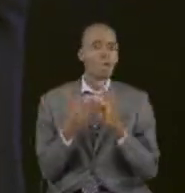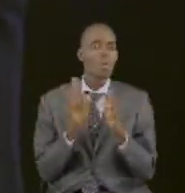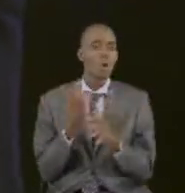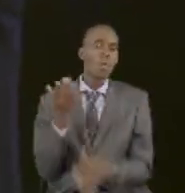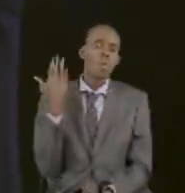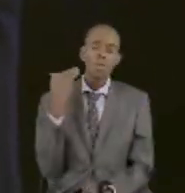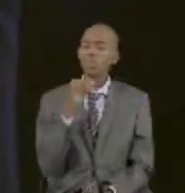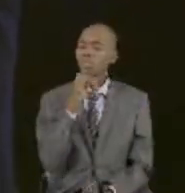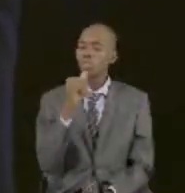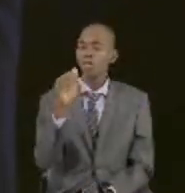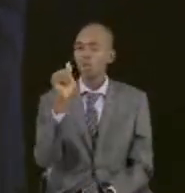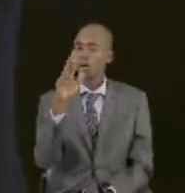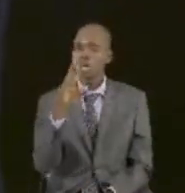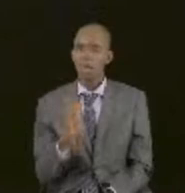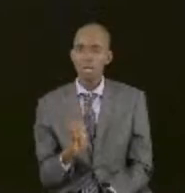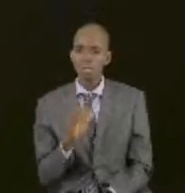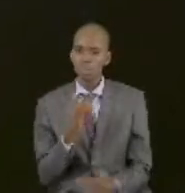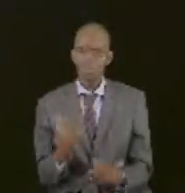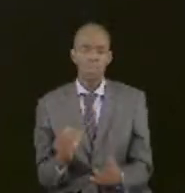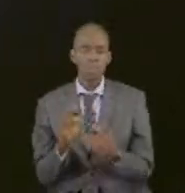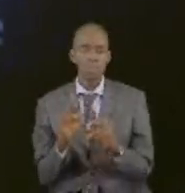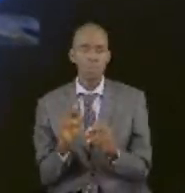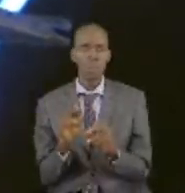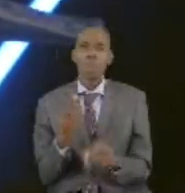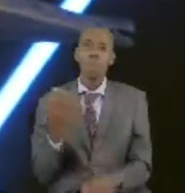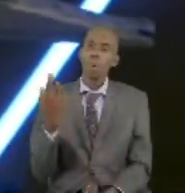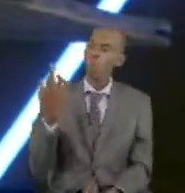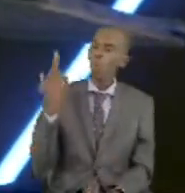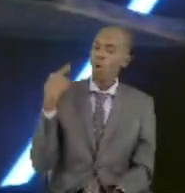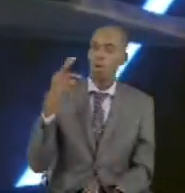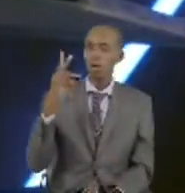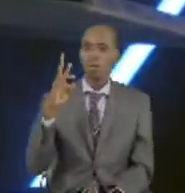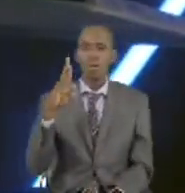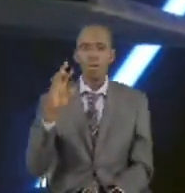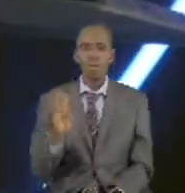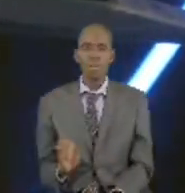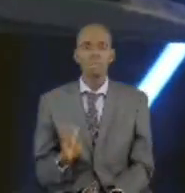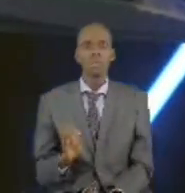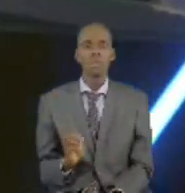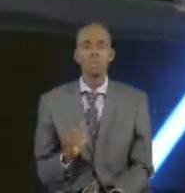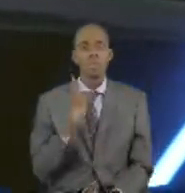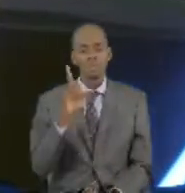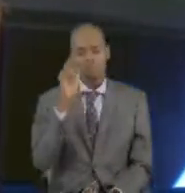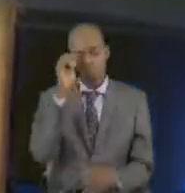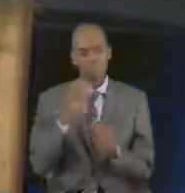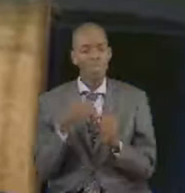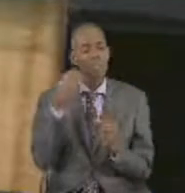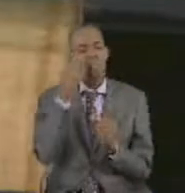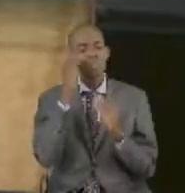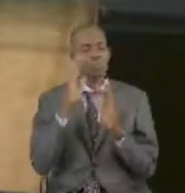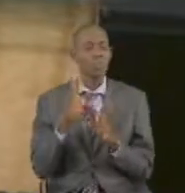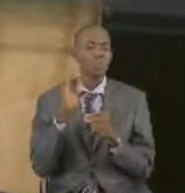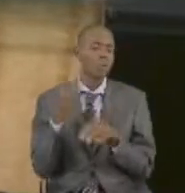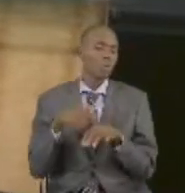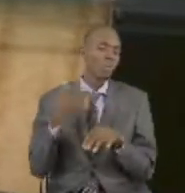êtes vous étiez c'est dans le passé quelques heures de vous vous avez vous avez vous vous étiez des transgressions des fois les